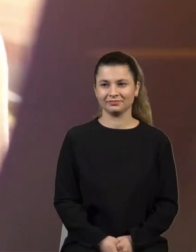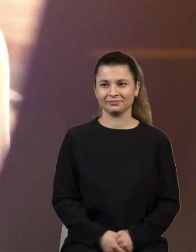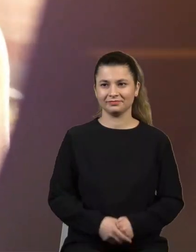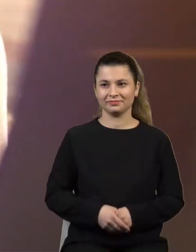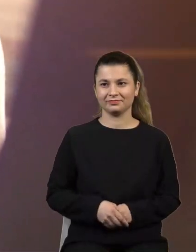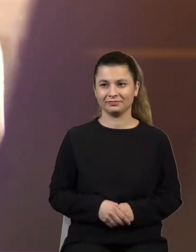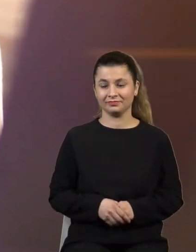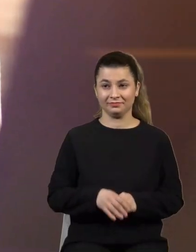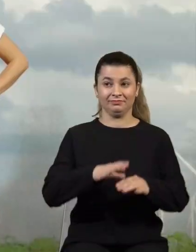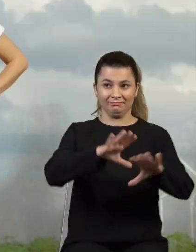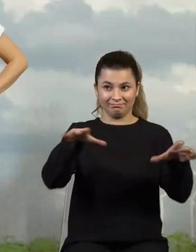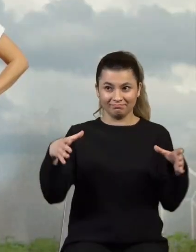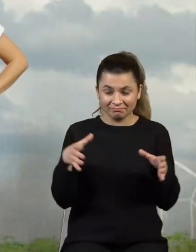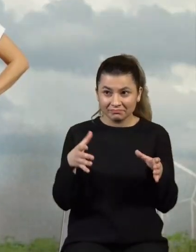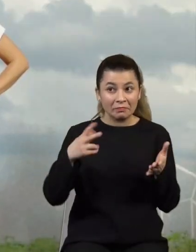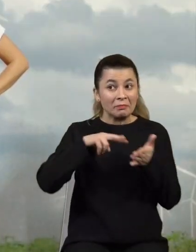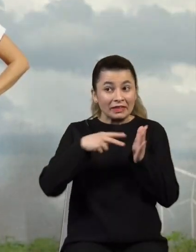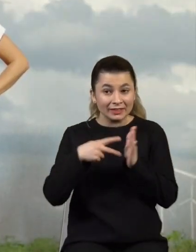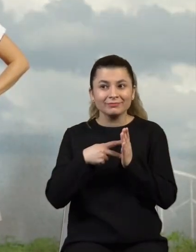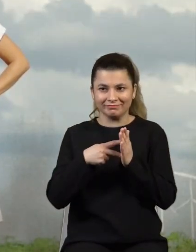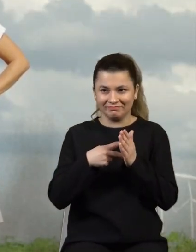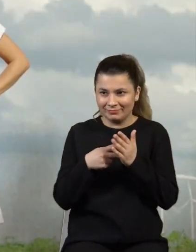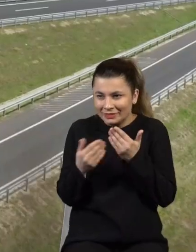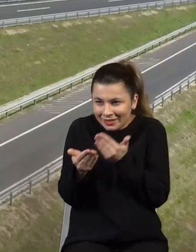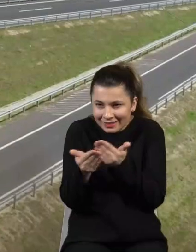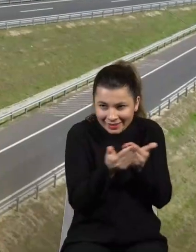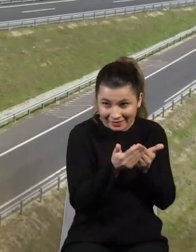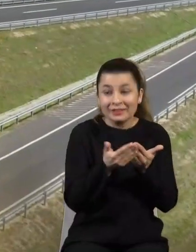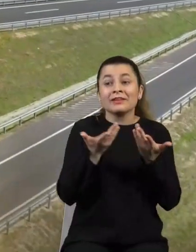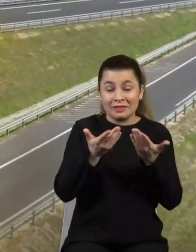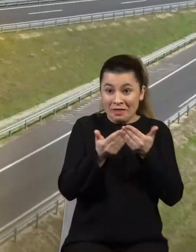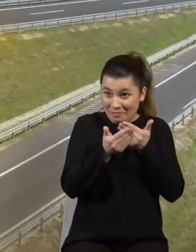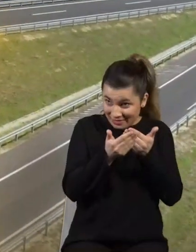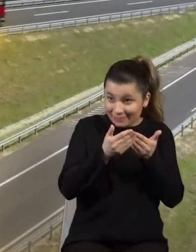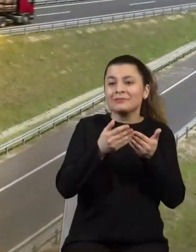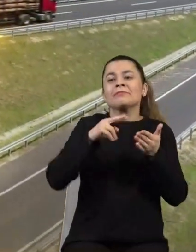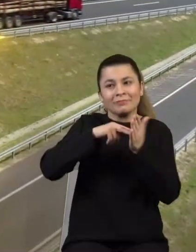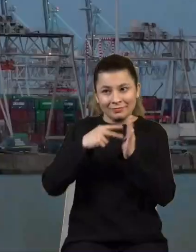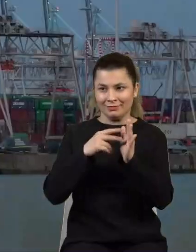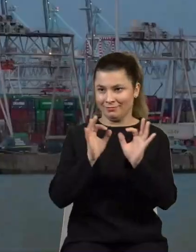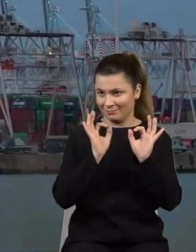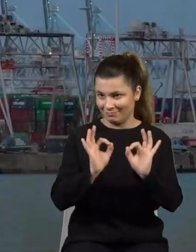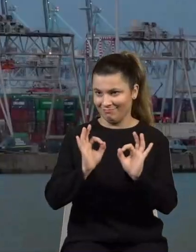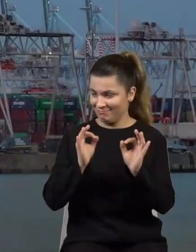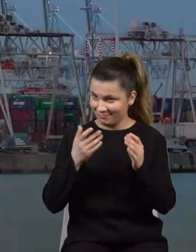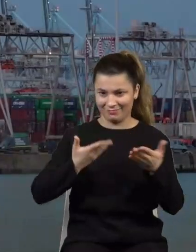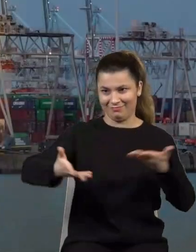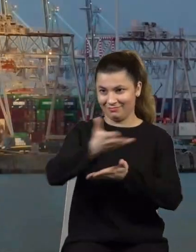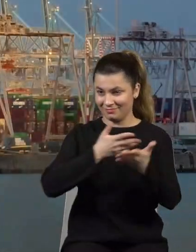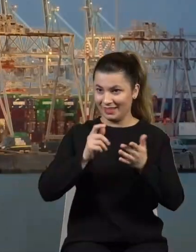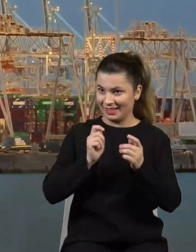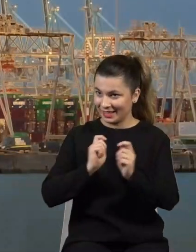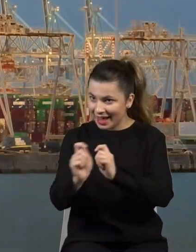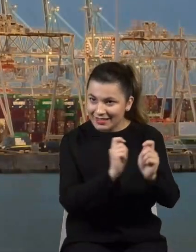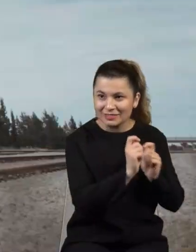Razem to znaczy blisko, a to wymaga sprawnej, funkcjonalnej i dostępnej sieci transportowej. Funkcjonowanie jednolitego